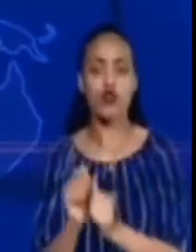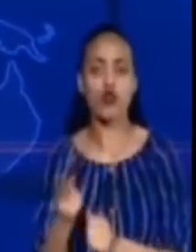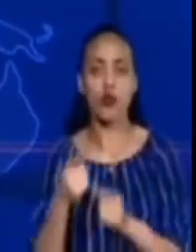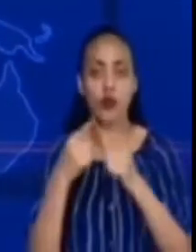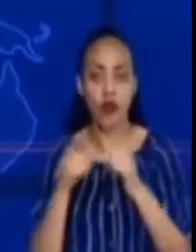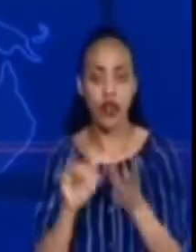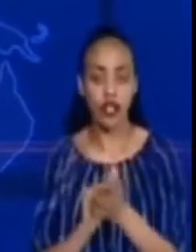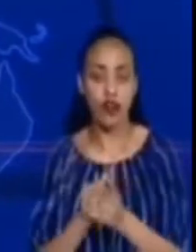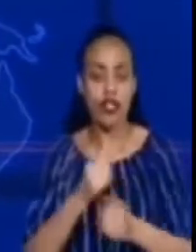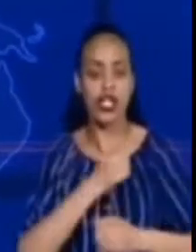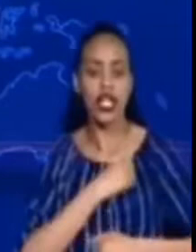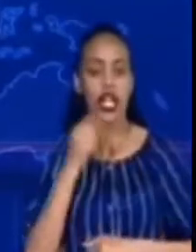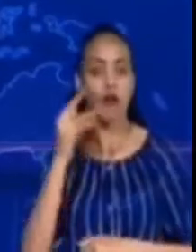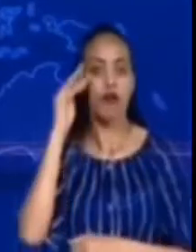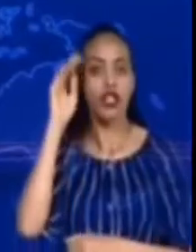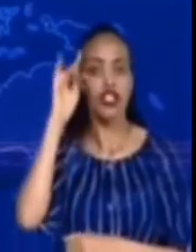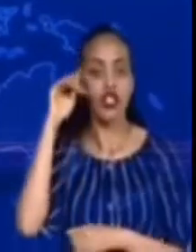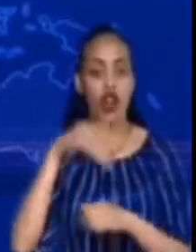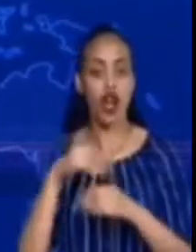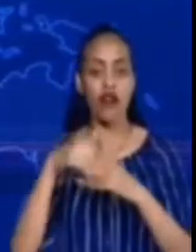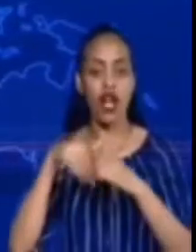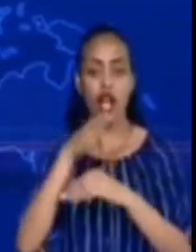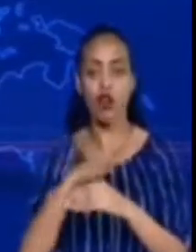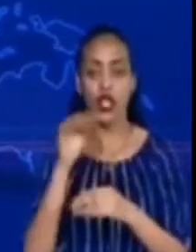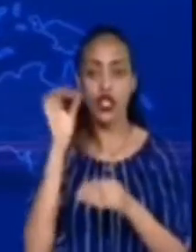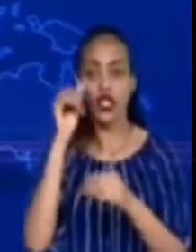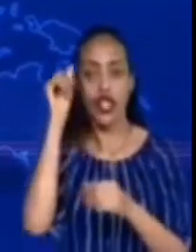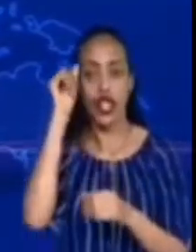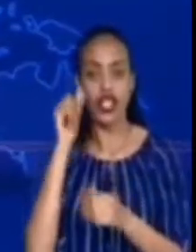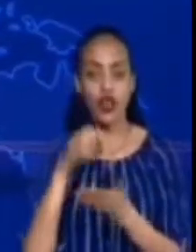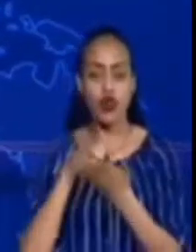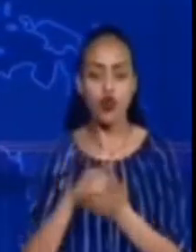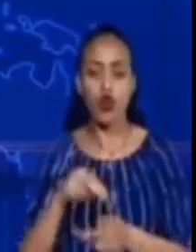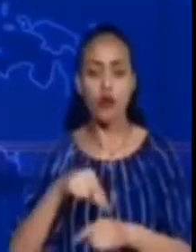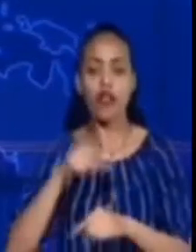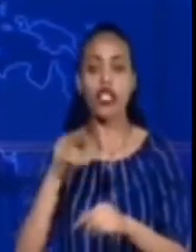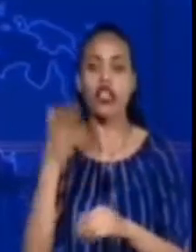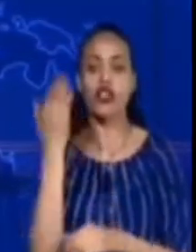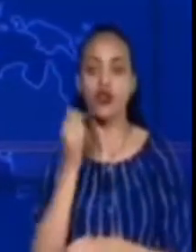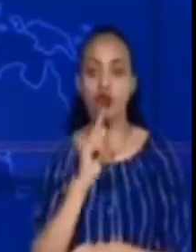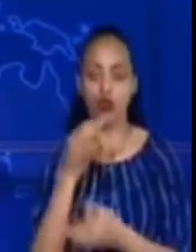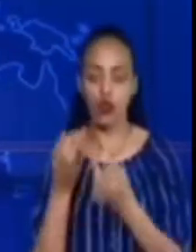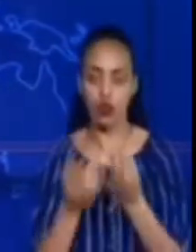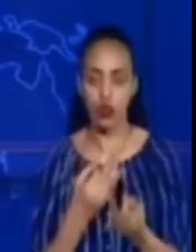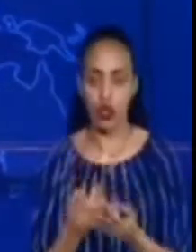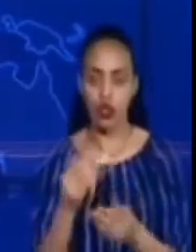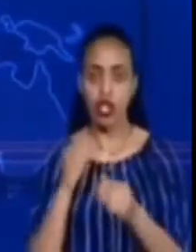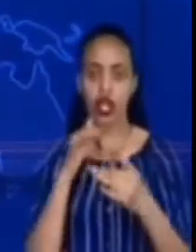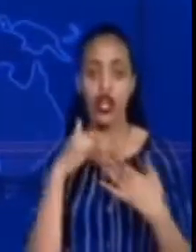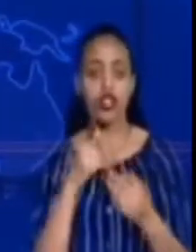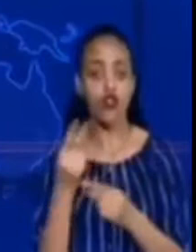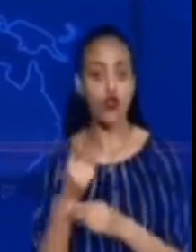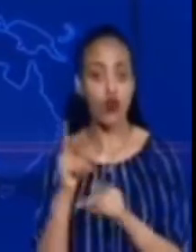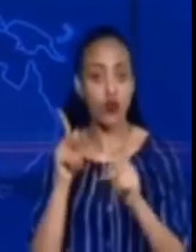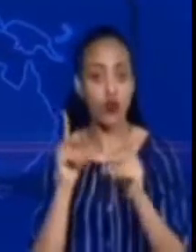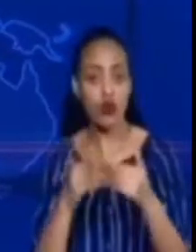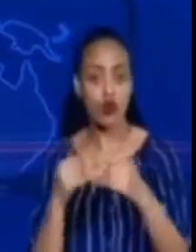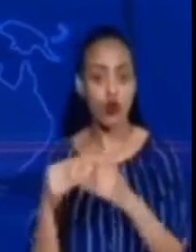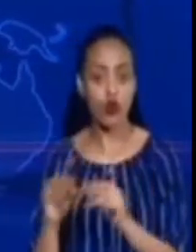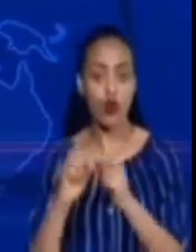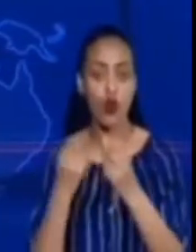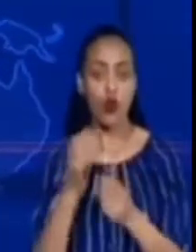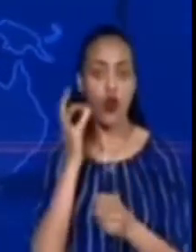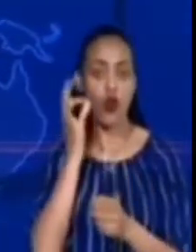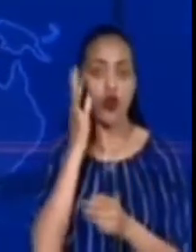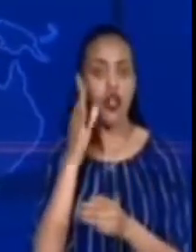የምትባሉ አንተ ቅጅቢ ዛሬ የዘመርኩን ቂጥ የምትልስ አንተ ቆሻሻ ቆሻሻ ልጅ ማለት ነው የዘመርኩ ቂጥ መላ ሲጀመርክ ፈሪ